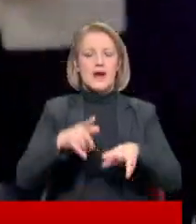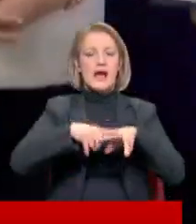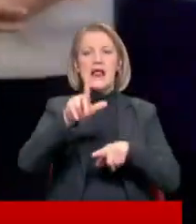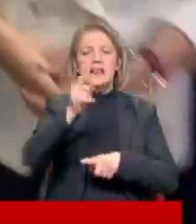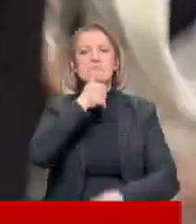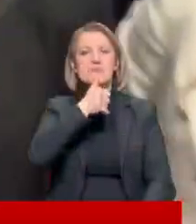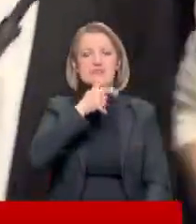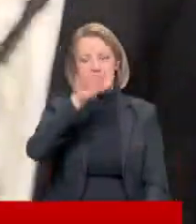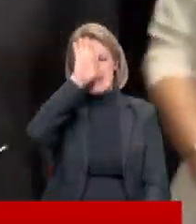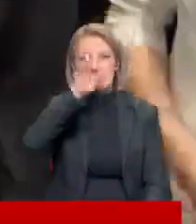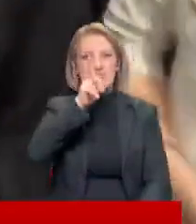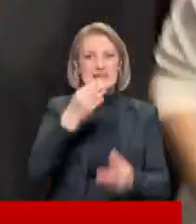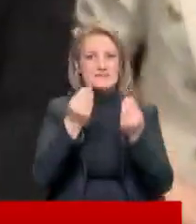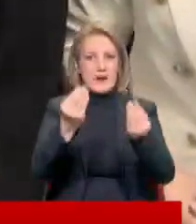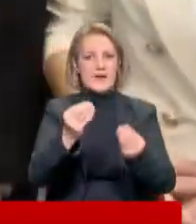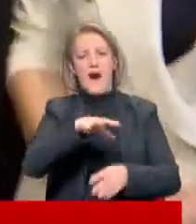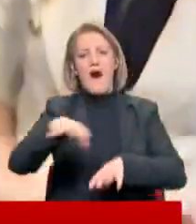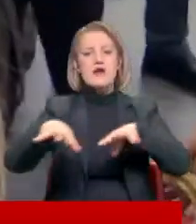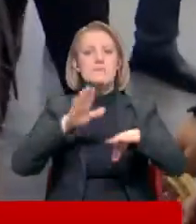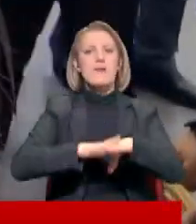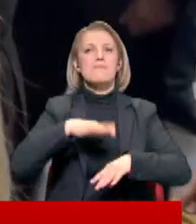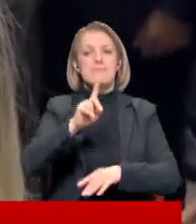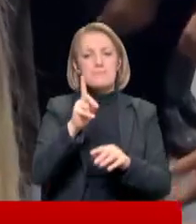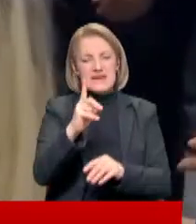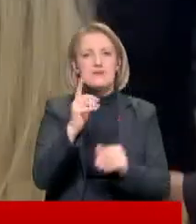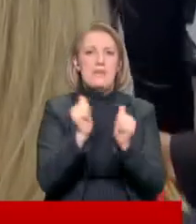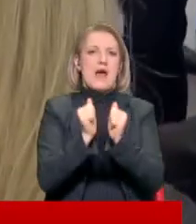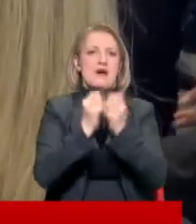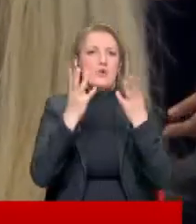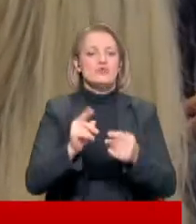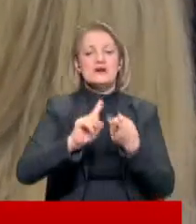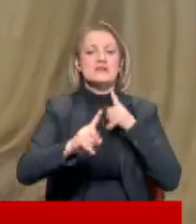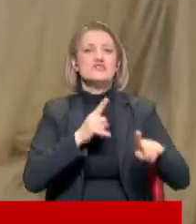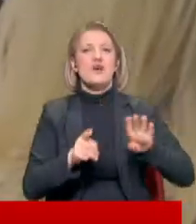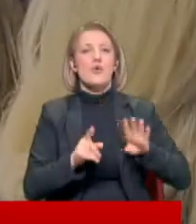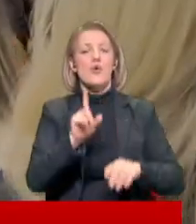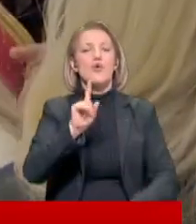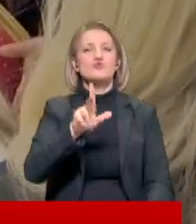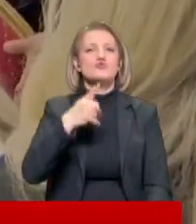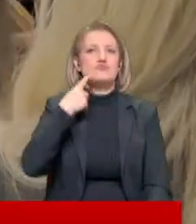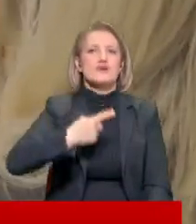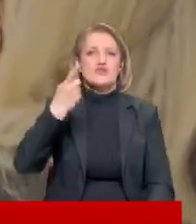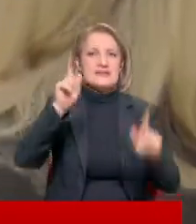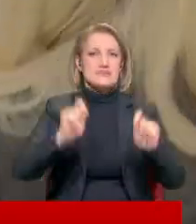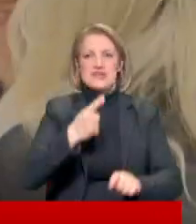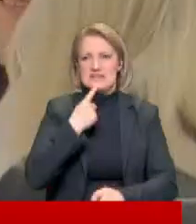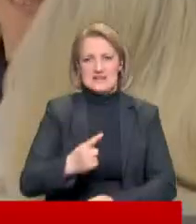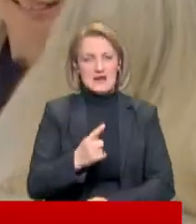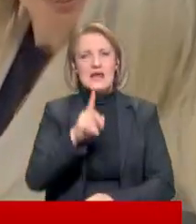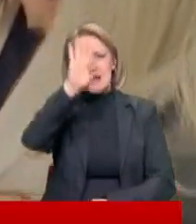Babacan İstanbul'dan ses verdi. Ayrım yapmadan bir ve beraber olacağız. Kılıçdaroğlu'nu 13. Cumhurbaşkanı yapacağız